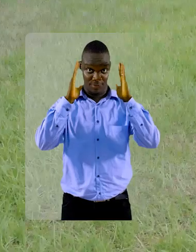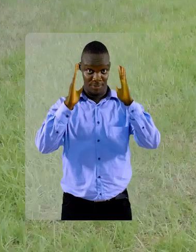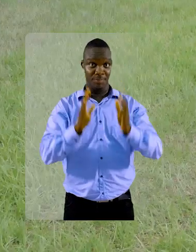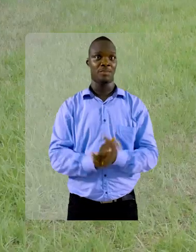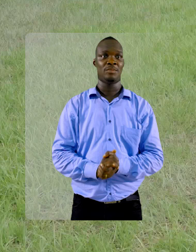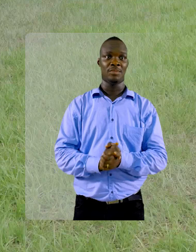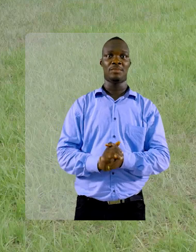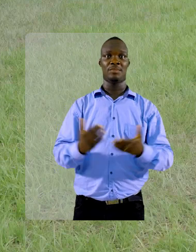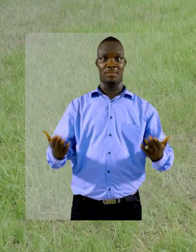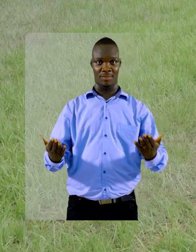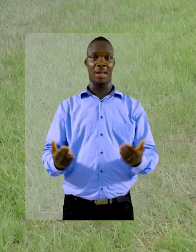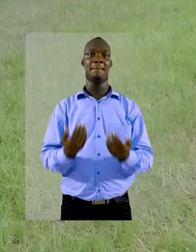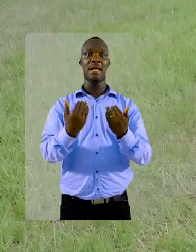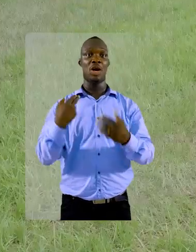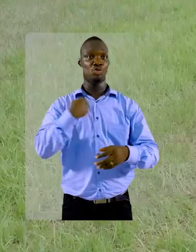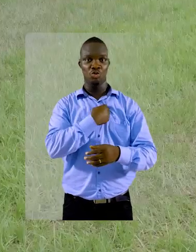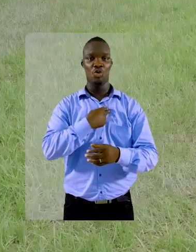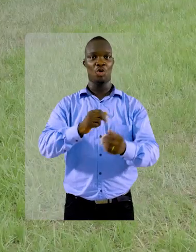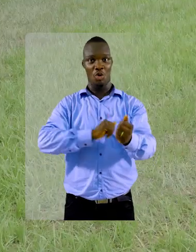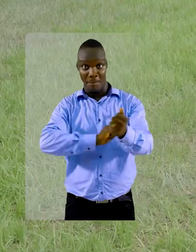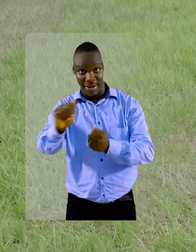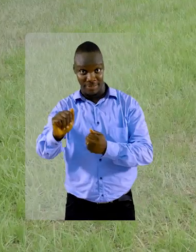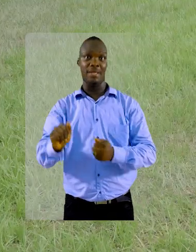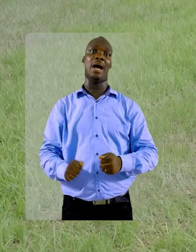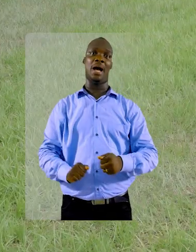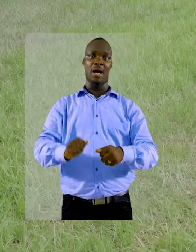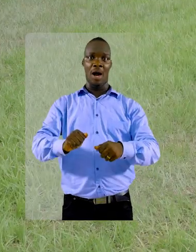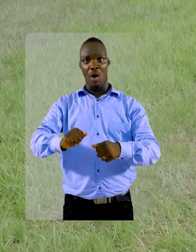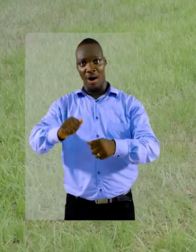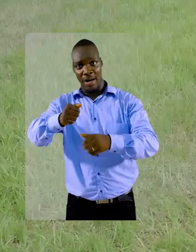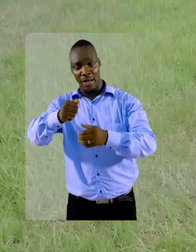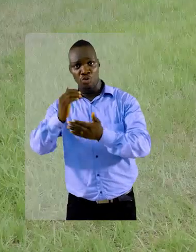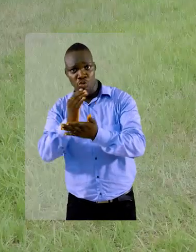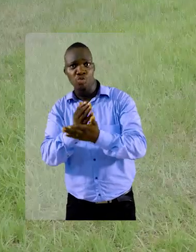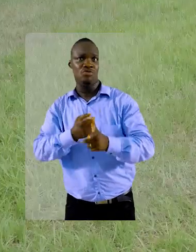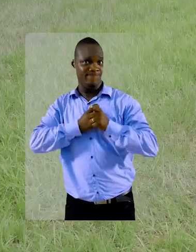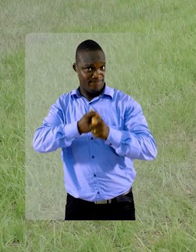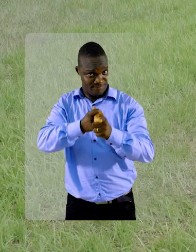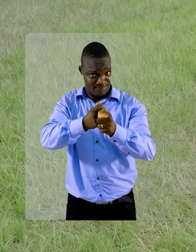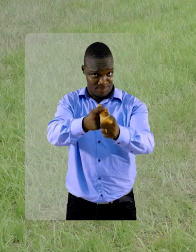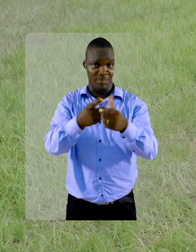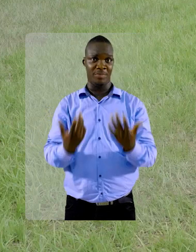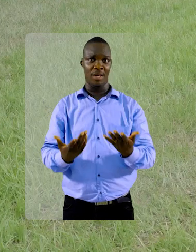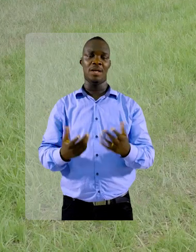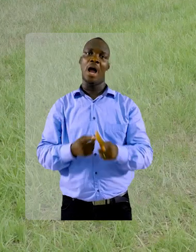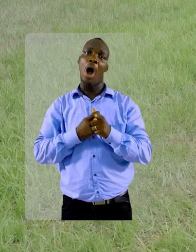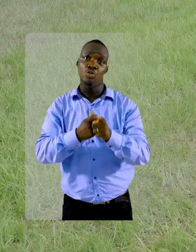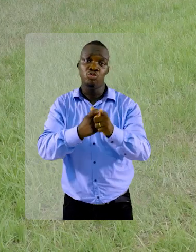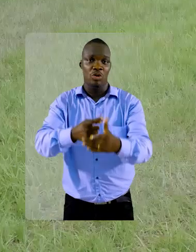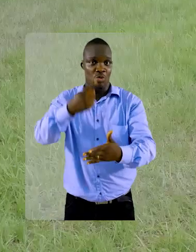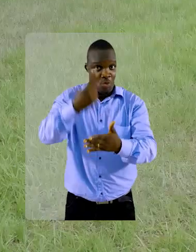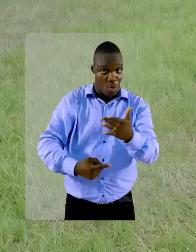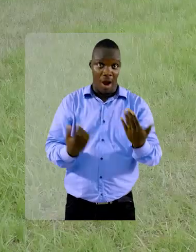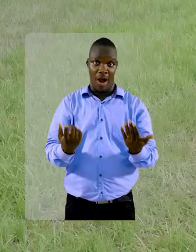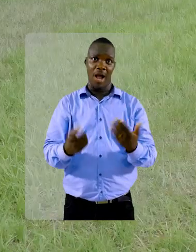On va passer maintenant à la séance de course. Et la course, c'est toujours la même chose. Quand vous devez commencer